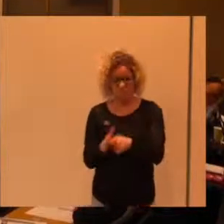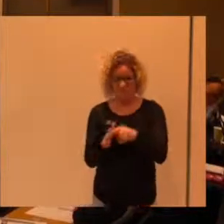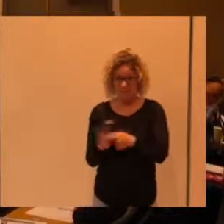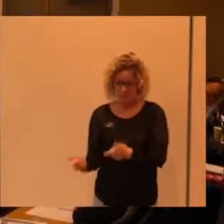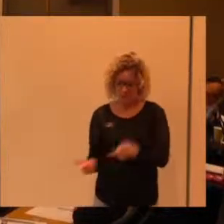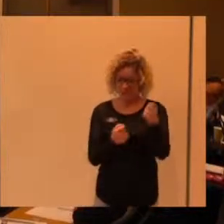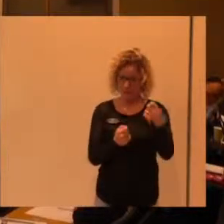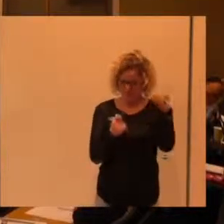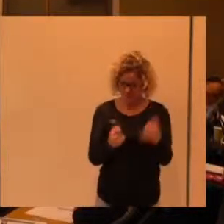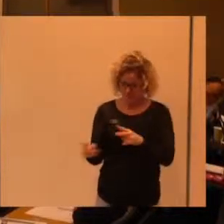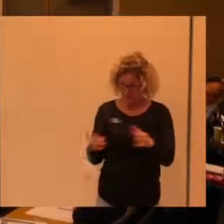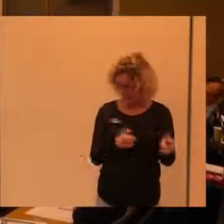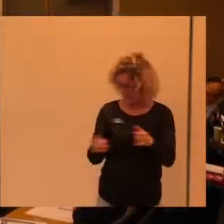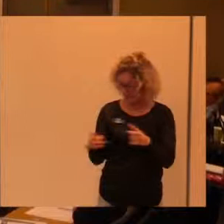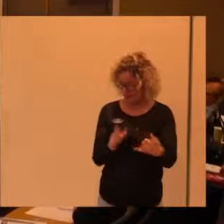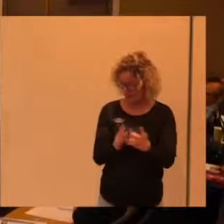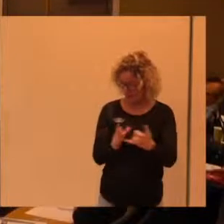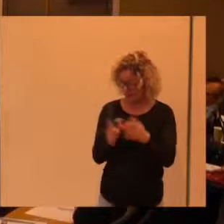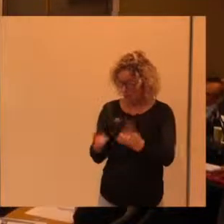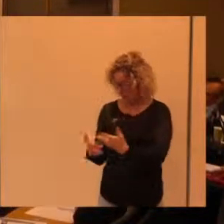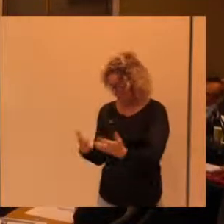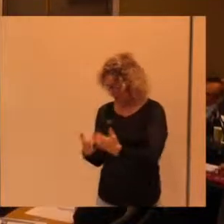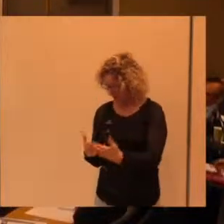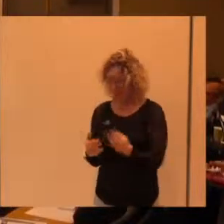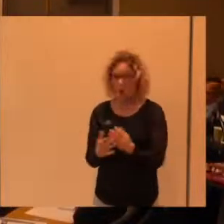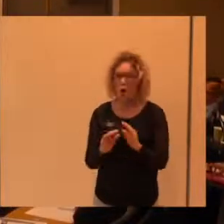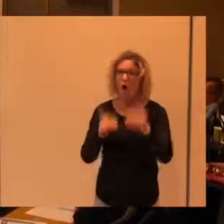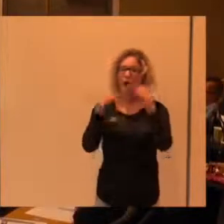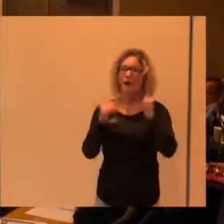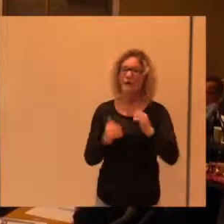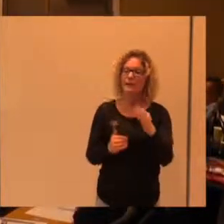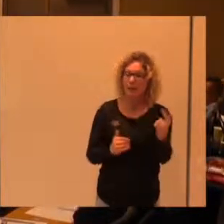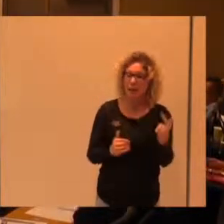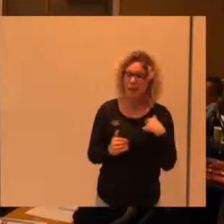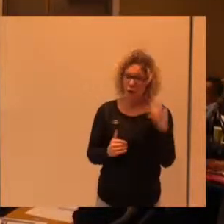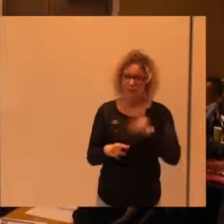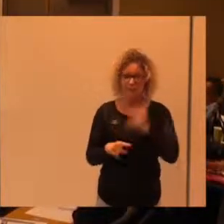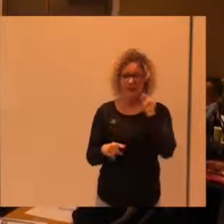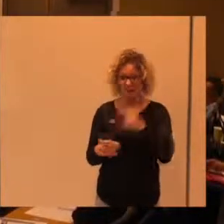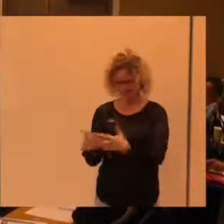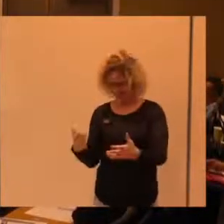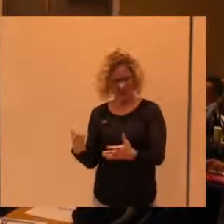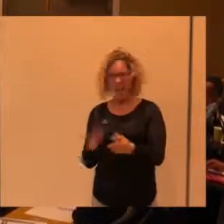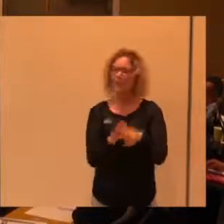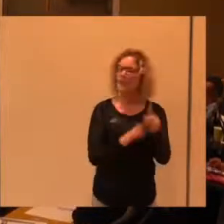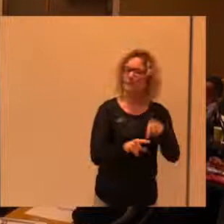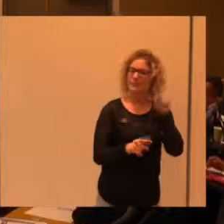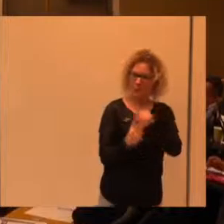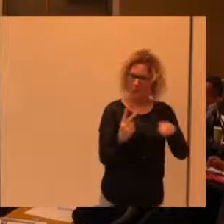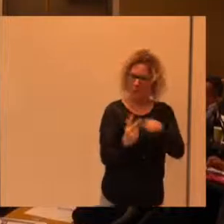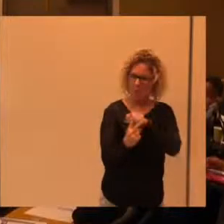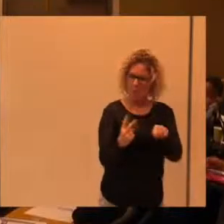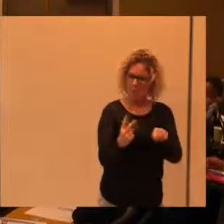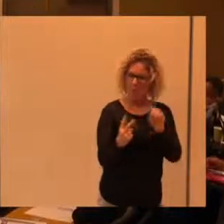som handlar om samma sak som texten, så ökar tillgängligheten. Jag kan välja mellan två saker. Om